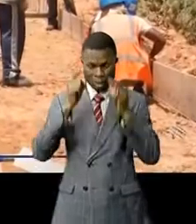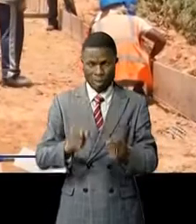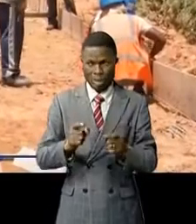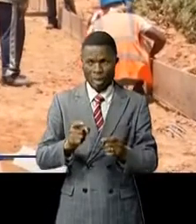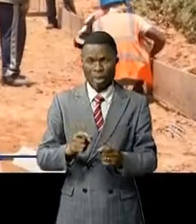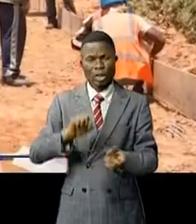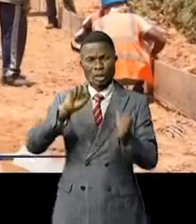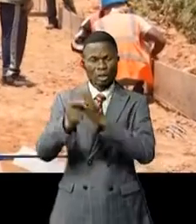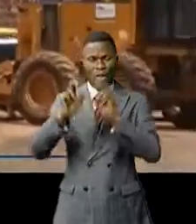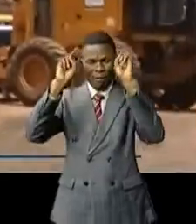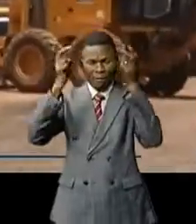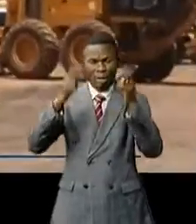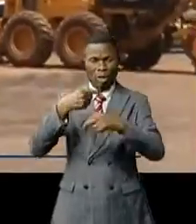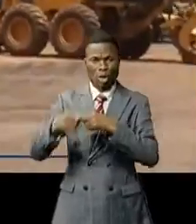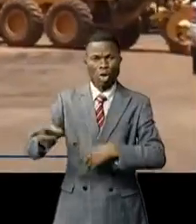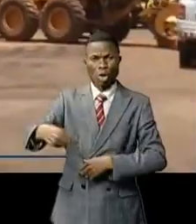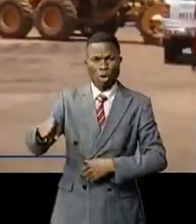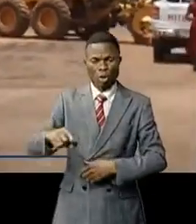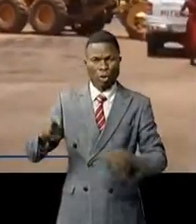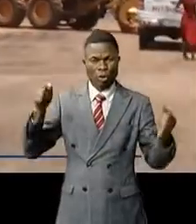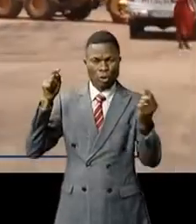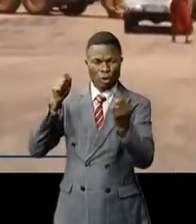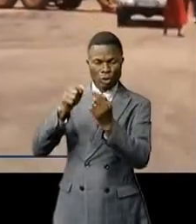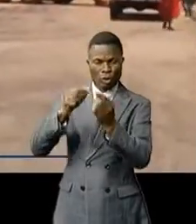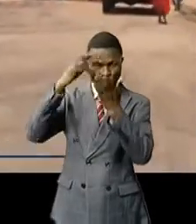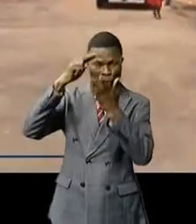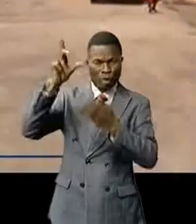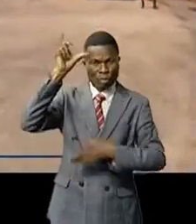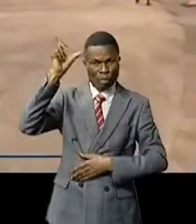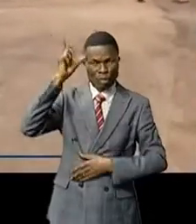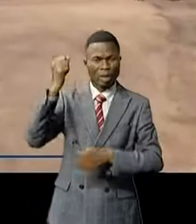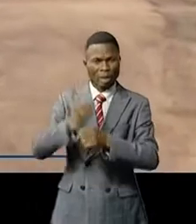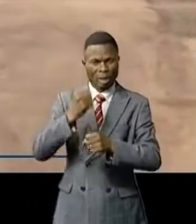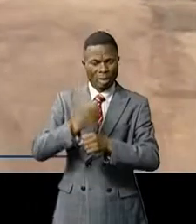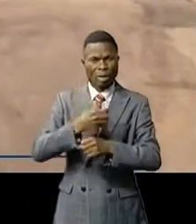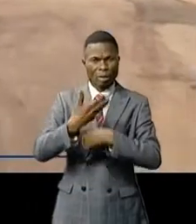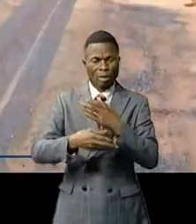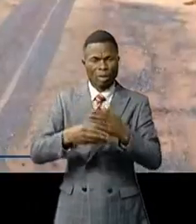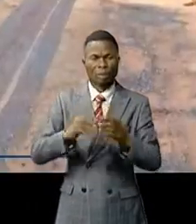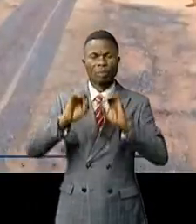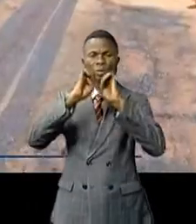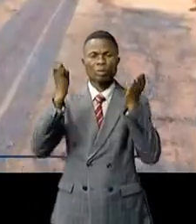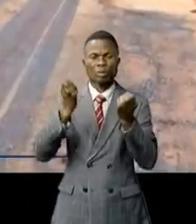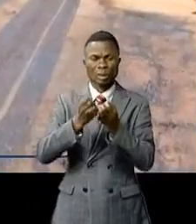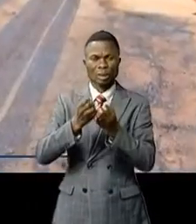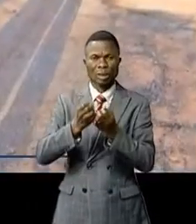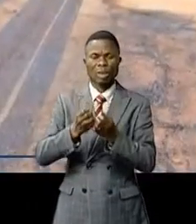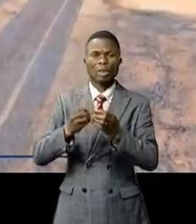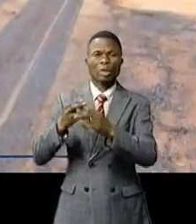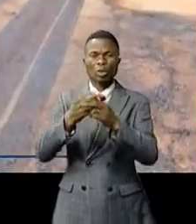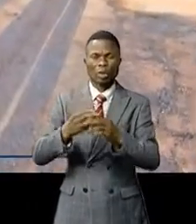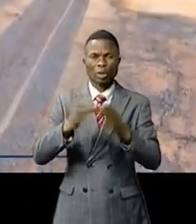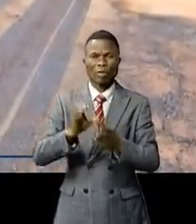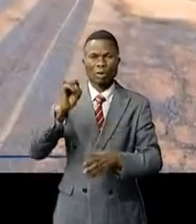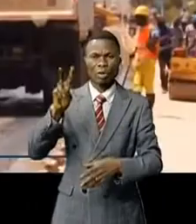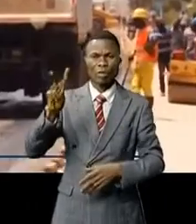route Kasapa qui part du rond-point Carrefour à l'université de Lubumbashi. Les travaux sont exécutés par l'entreprise Invest Congo et supervisés par